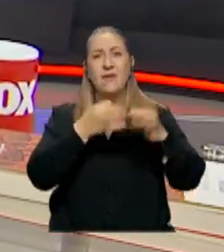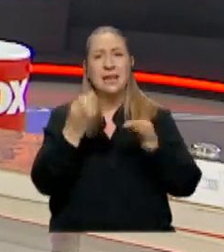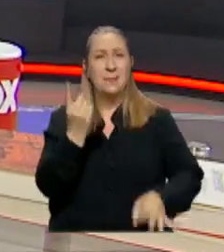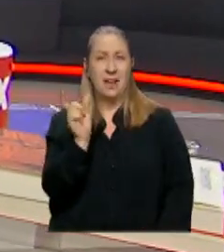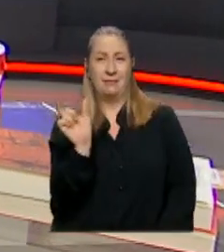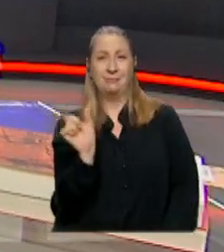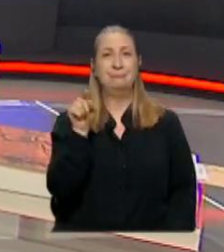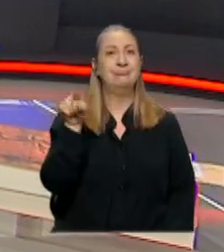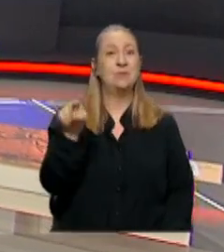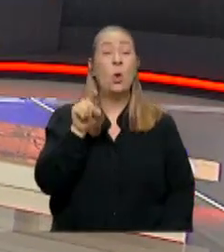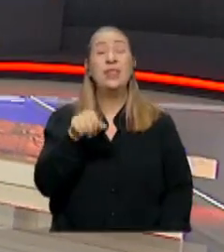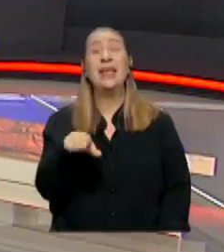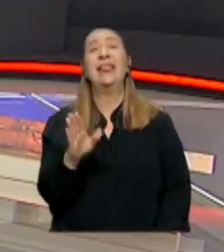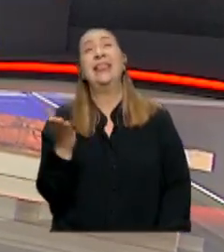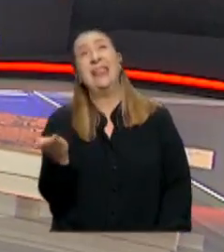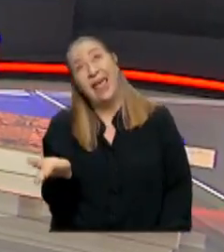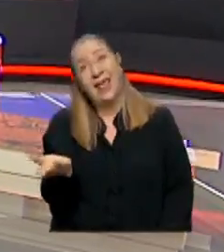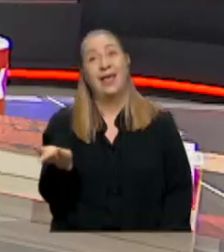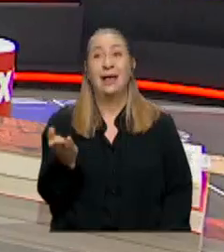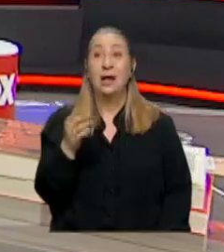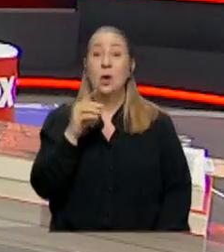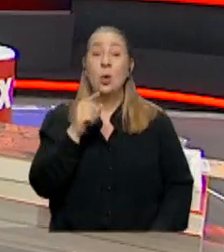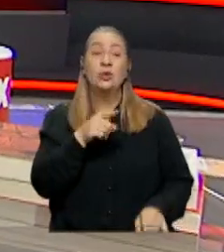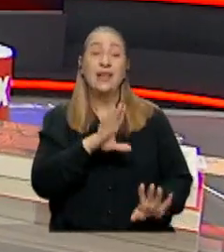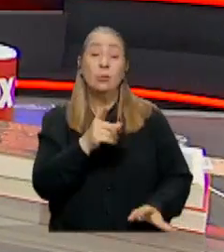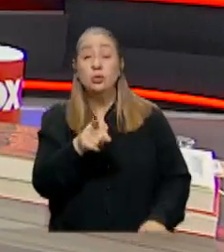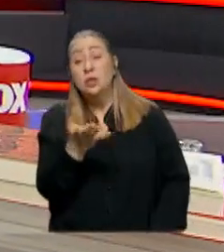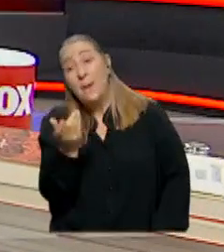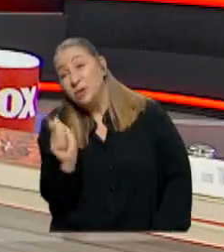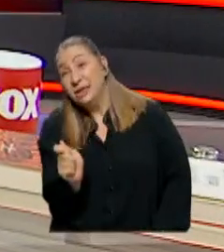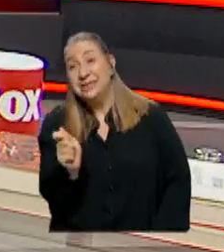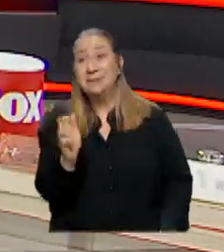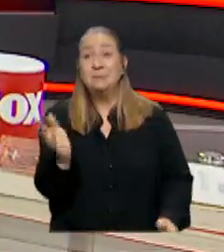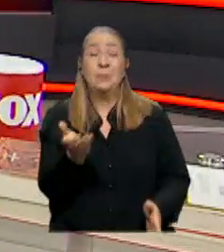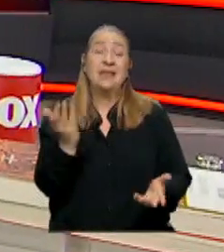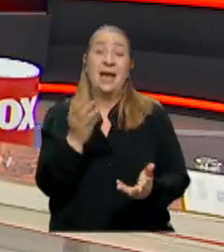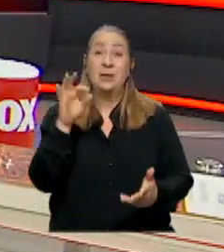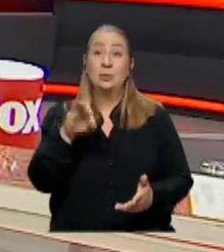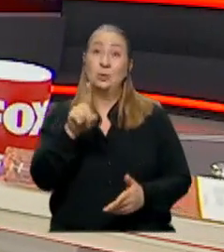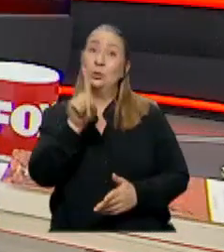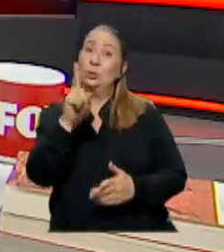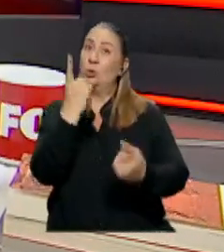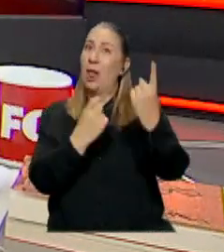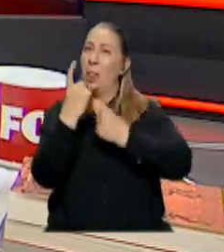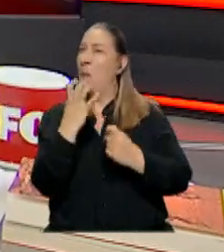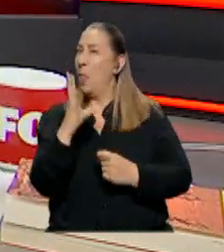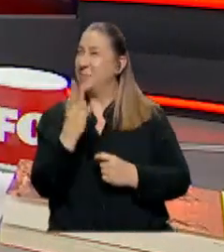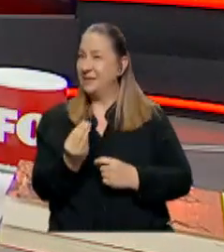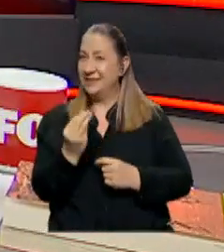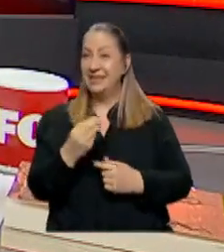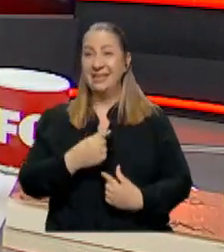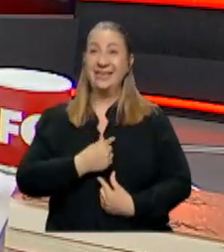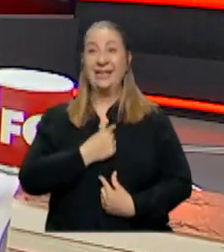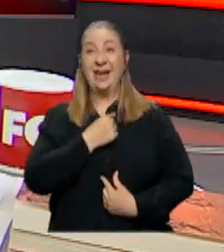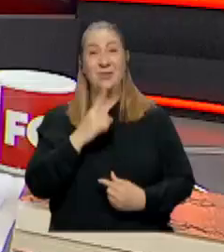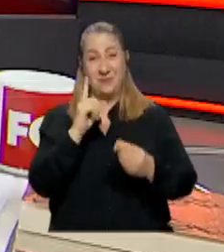ifadelerinden biridir. O değil de. O değil de şunu ne yapacağız gibi düşünün. Mesela şimdi şunu soranlar olabilir. Kravat